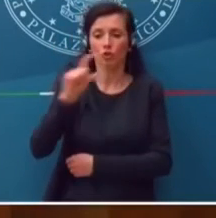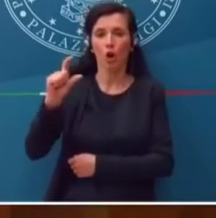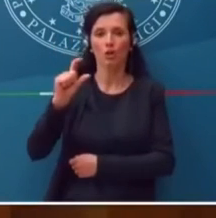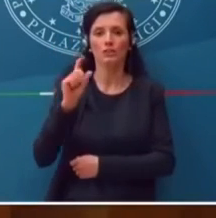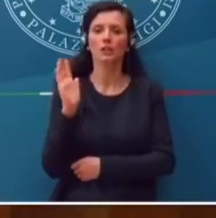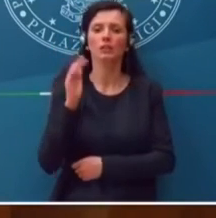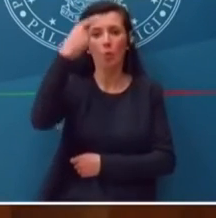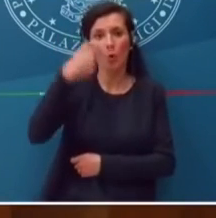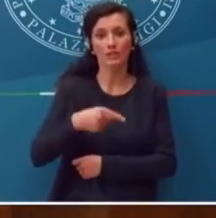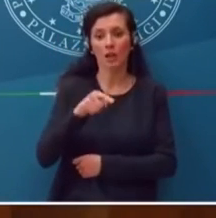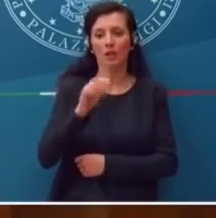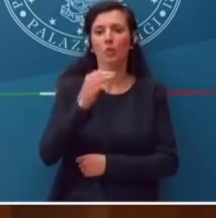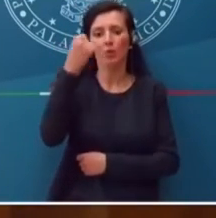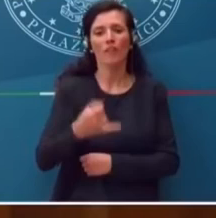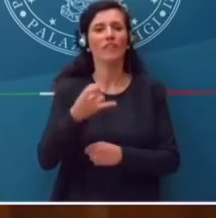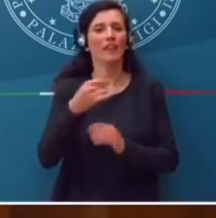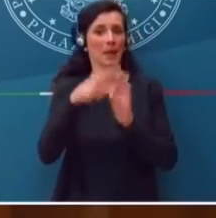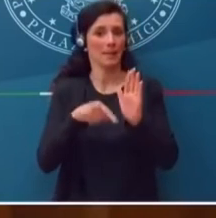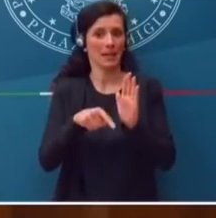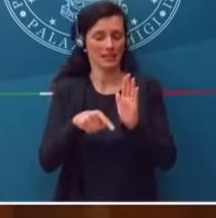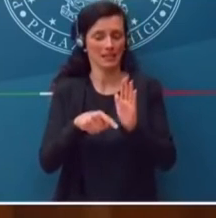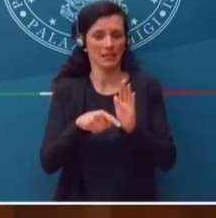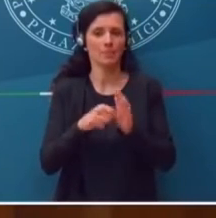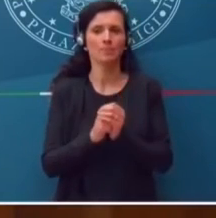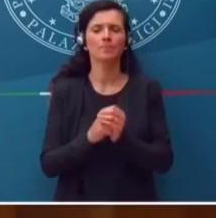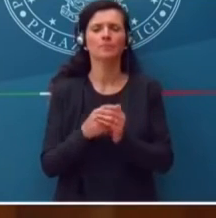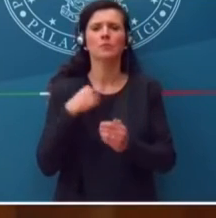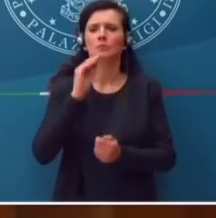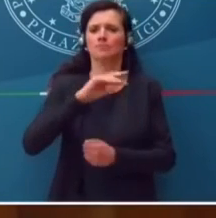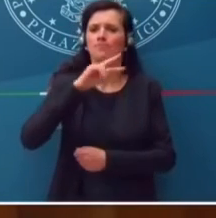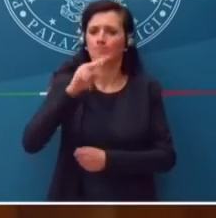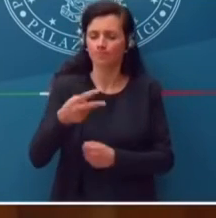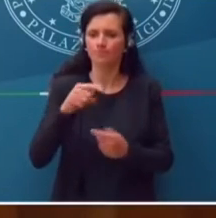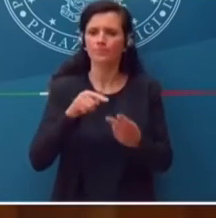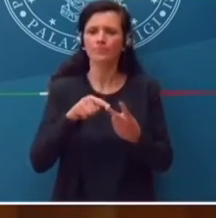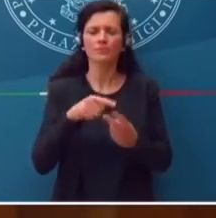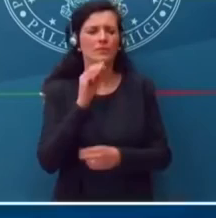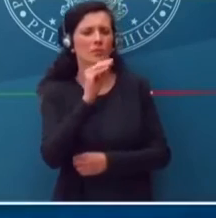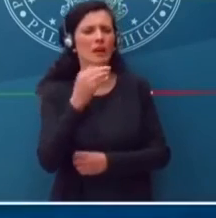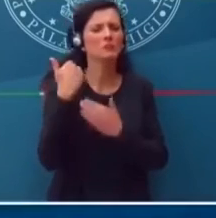quotidiane entro fine mese, naturalmente. E poi, Presidente, le chiedo se si è fatto un'idea anche delle responsabilità di questi